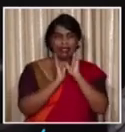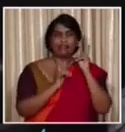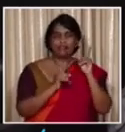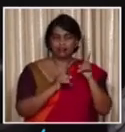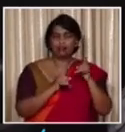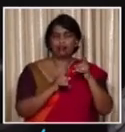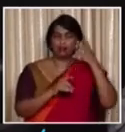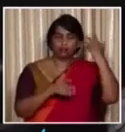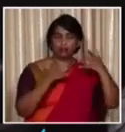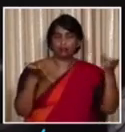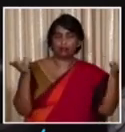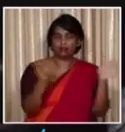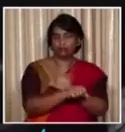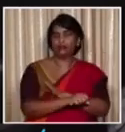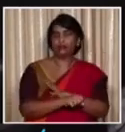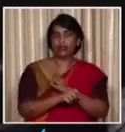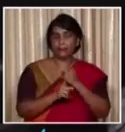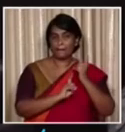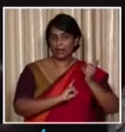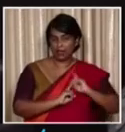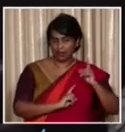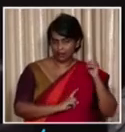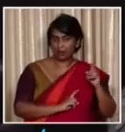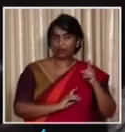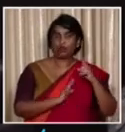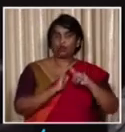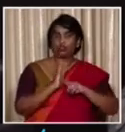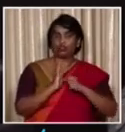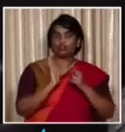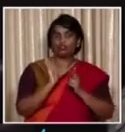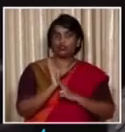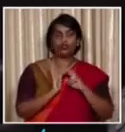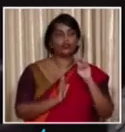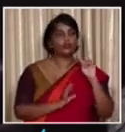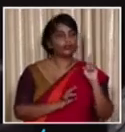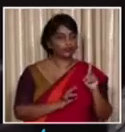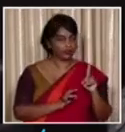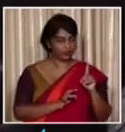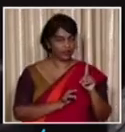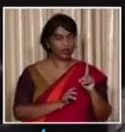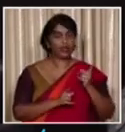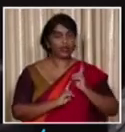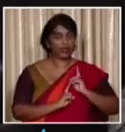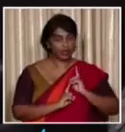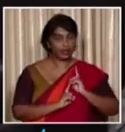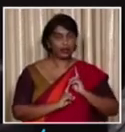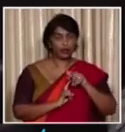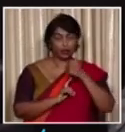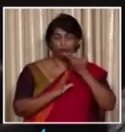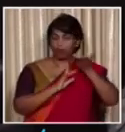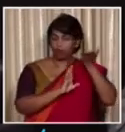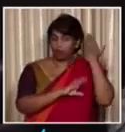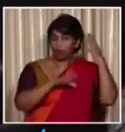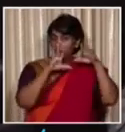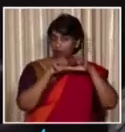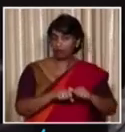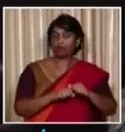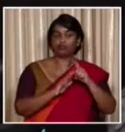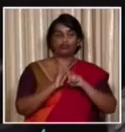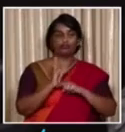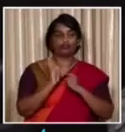රතු ඉන්දියානුවන්ගේ ඇටසැකිලි තියෙන. ඒ දිනේ ඉන්නේ ජූනි 21. කැනඩාවේ මුල් කුරුමකරුවන්ගේ දිනේ ඉන්නේ ජූනි